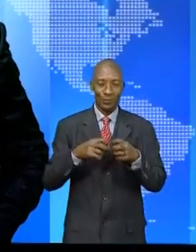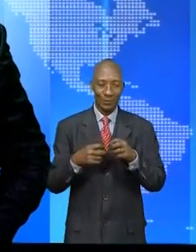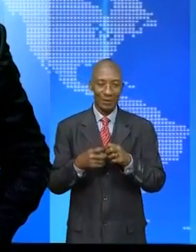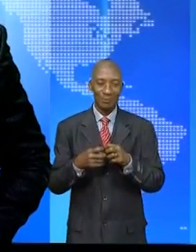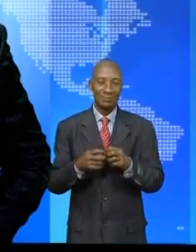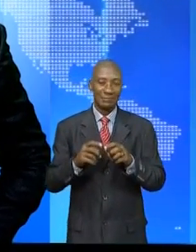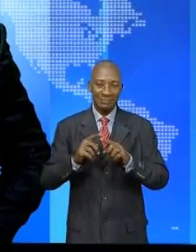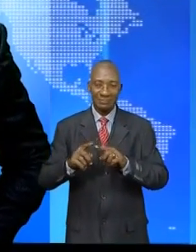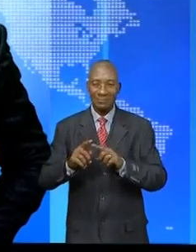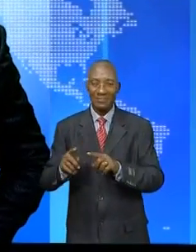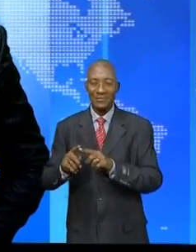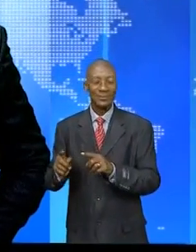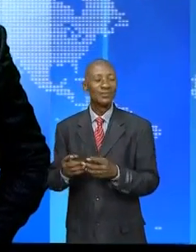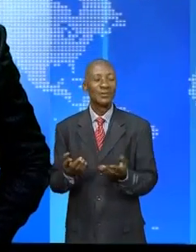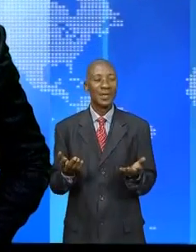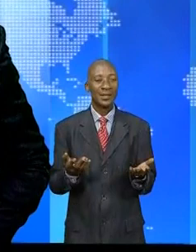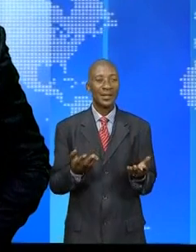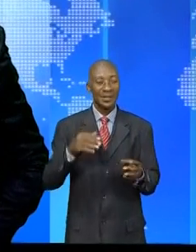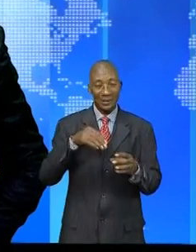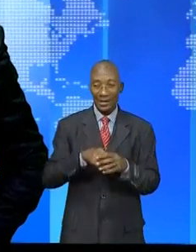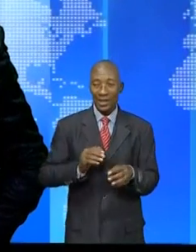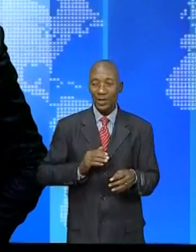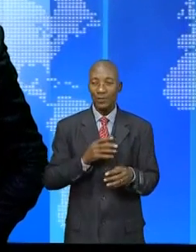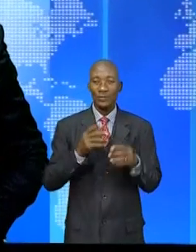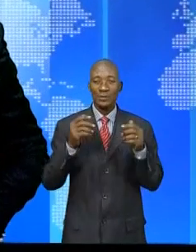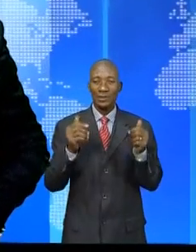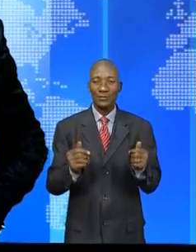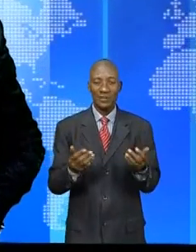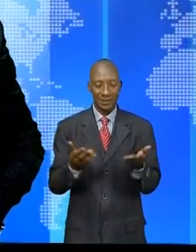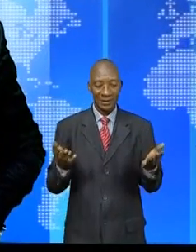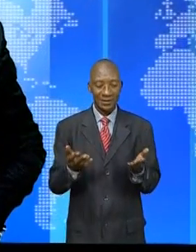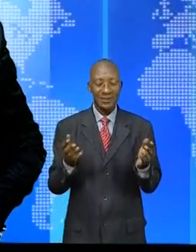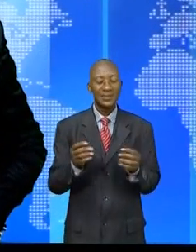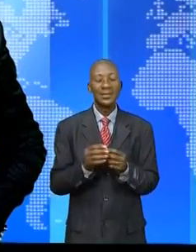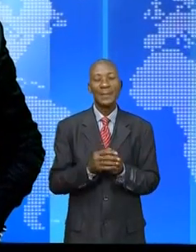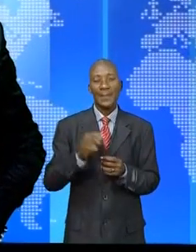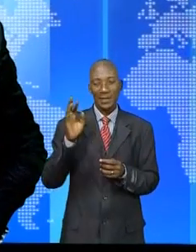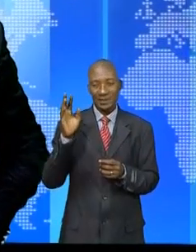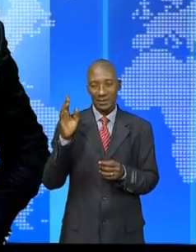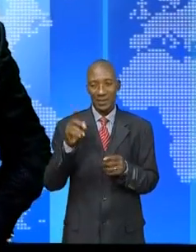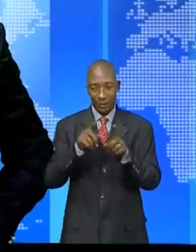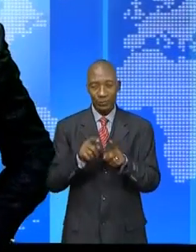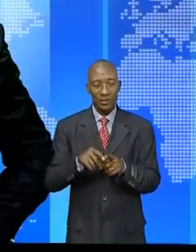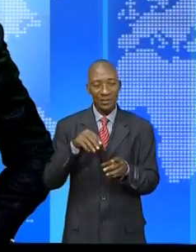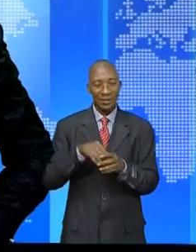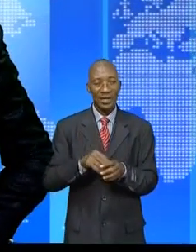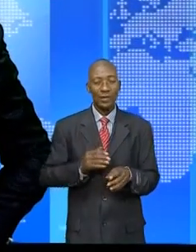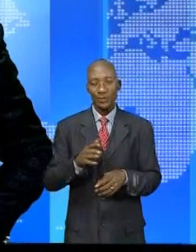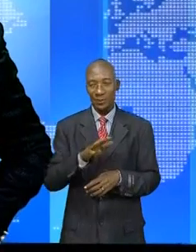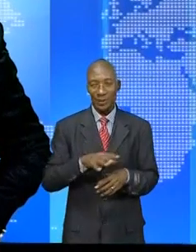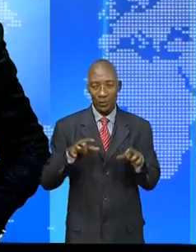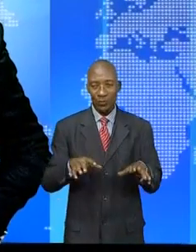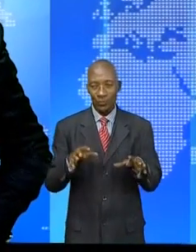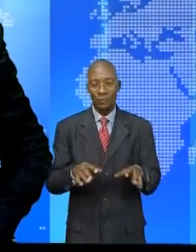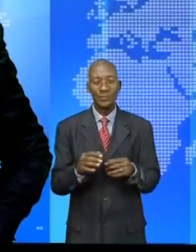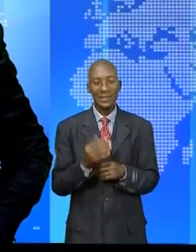l'assistance matérielle. L'est rapporté par l'Association des femmes de justice militaire, structure qui œuvre dans l'autonomisation de la femme. Redépenda